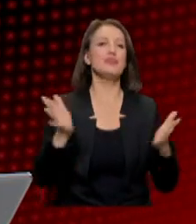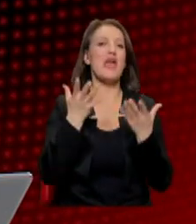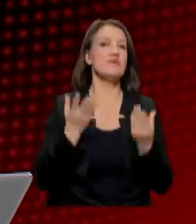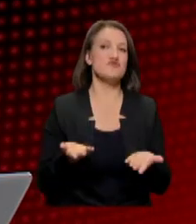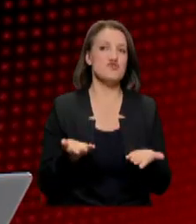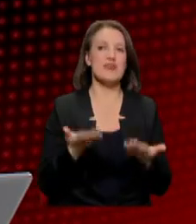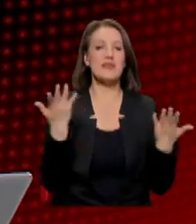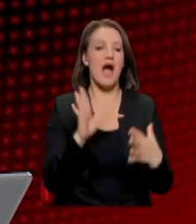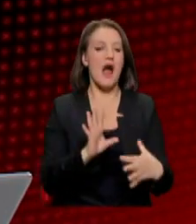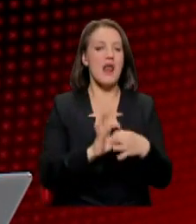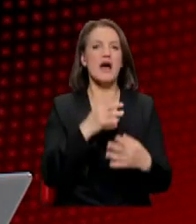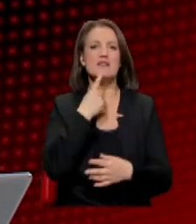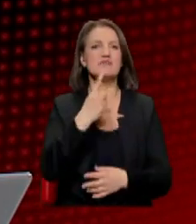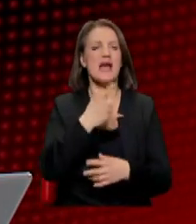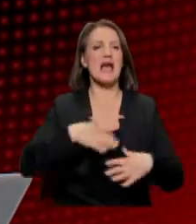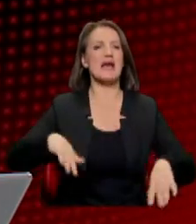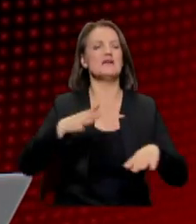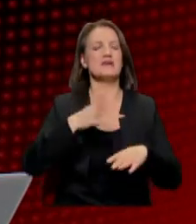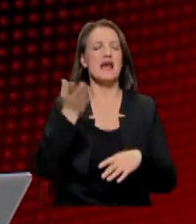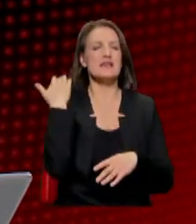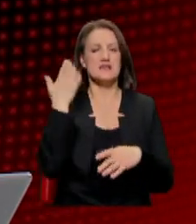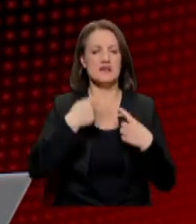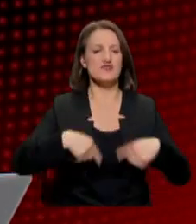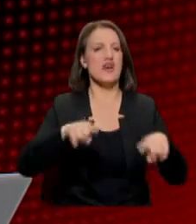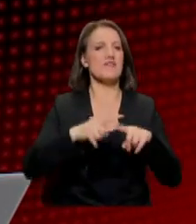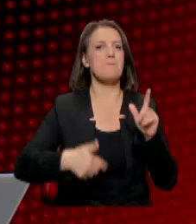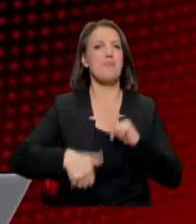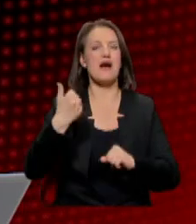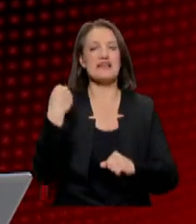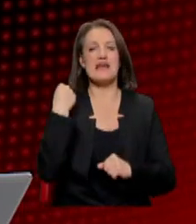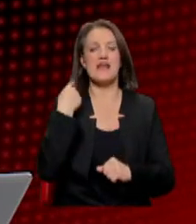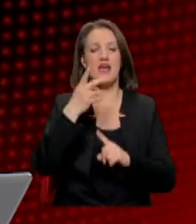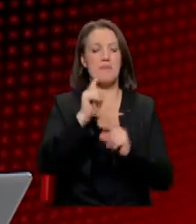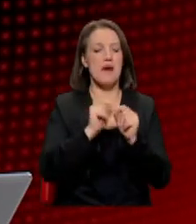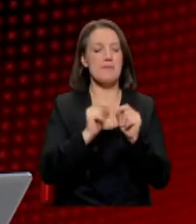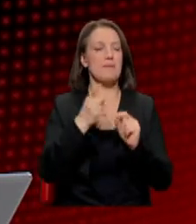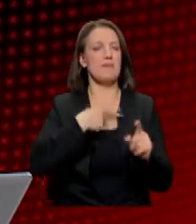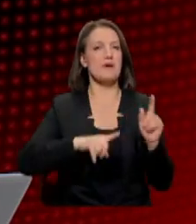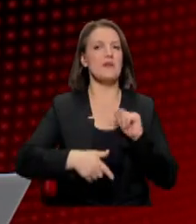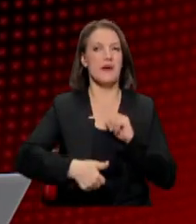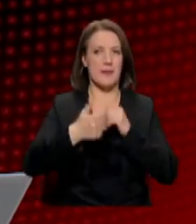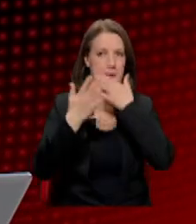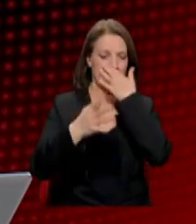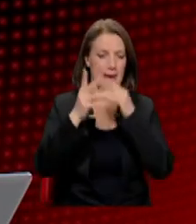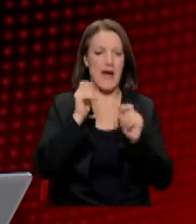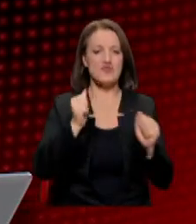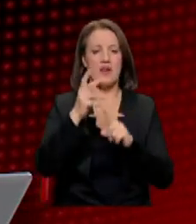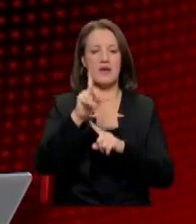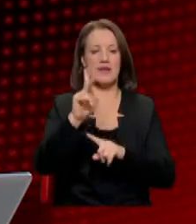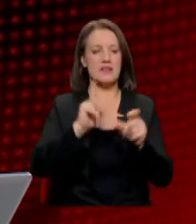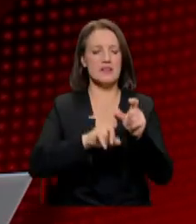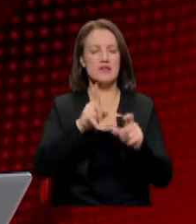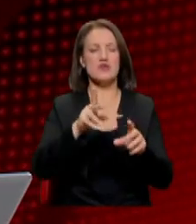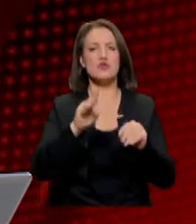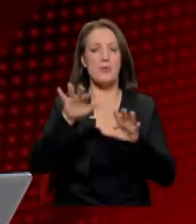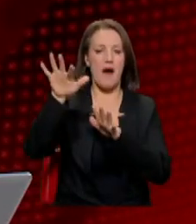neymiş? Ne alaka demişti eski Çevre Bakanı yeni İBB Başkan Adayı Murat Kurum. Erzincan İliç faciası ile ilgili